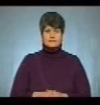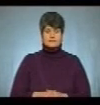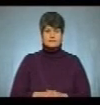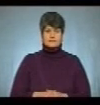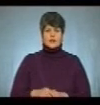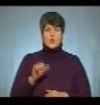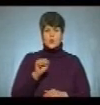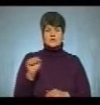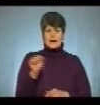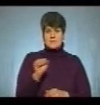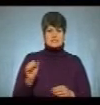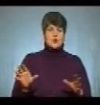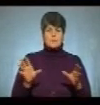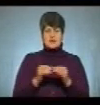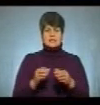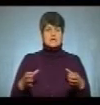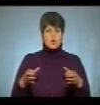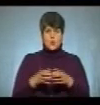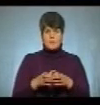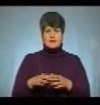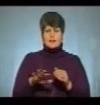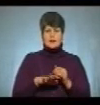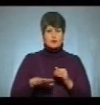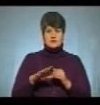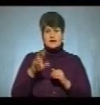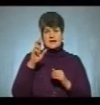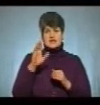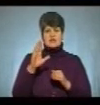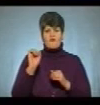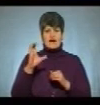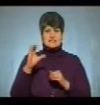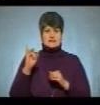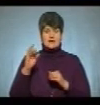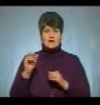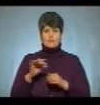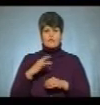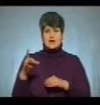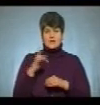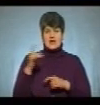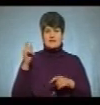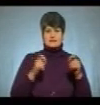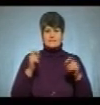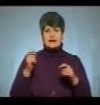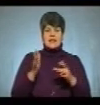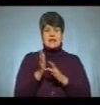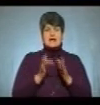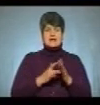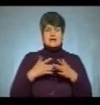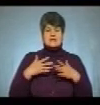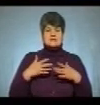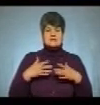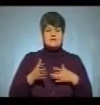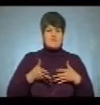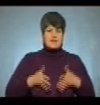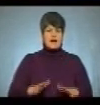У Теребовлянській об'єднаній громаді, що на площі князя Василька, відбувся регіональний фестиваль «Різдвяна феєрія». Загалом у заході